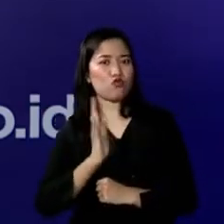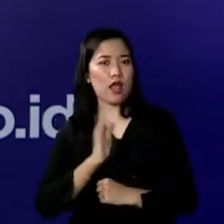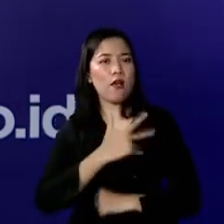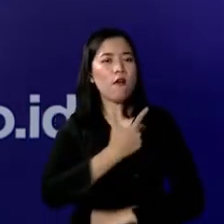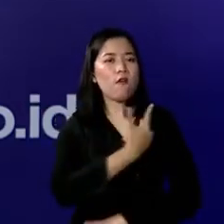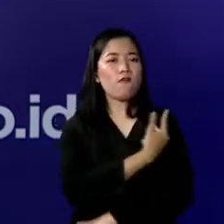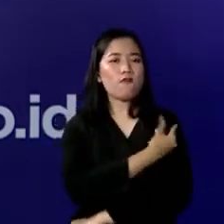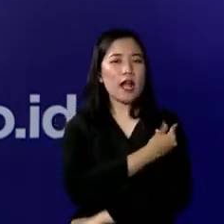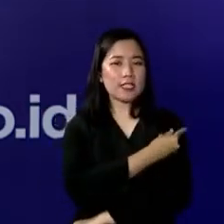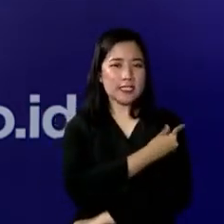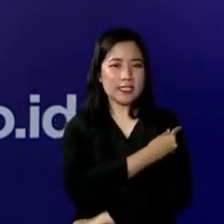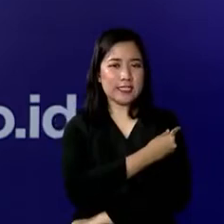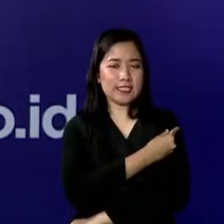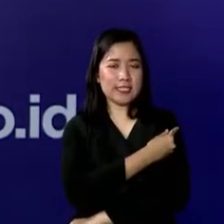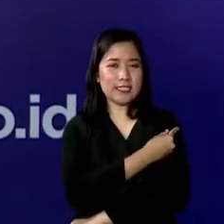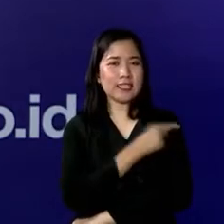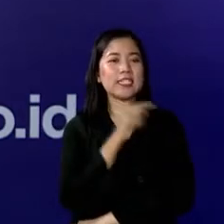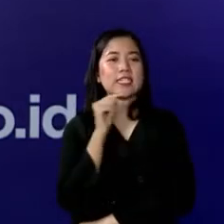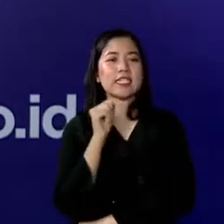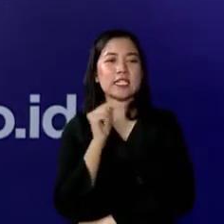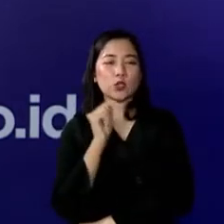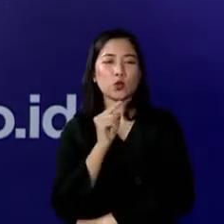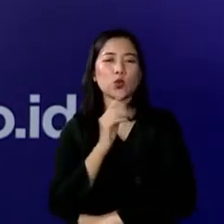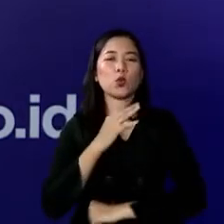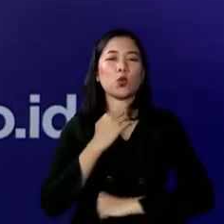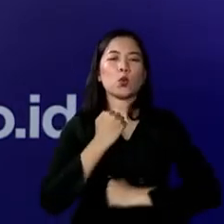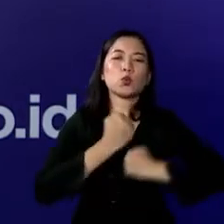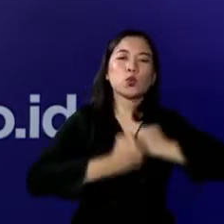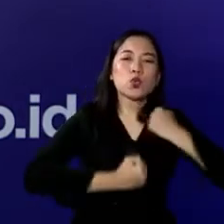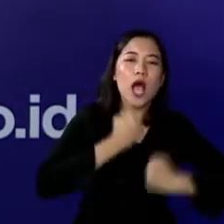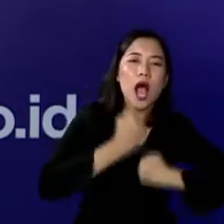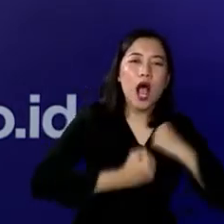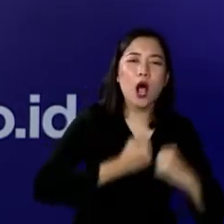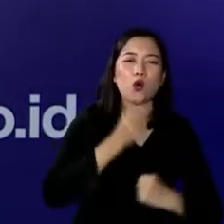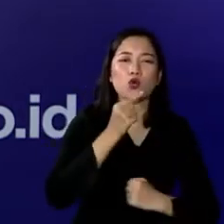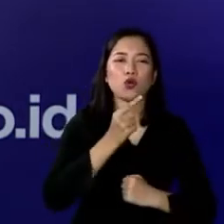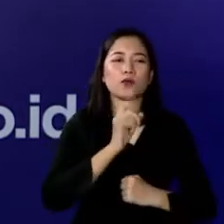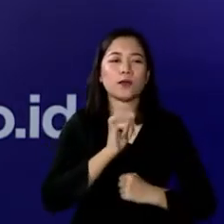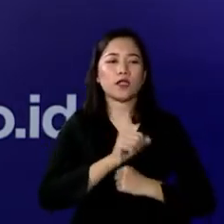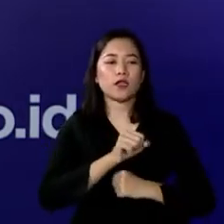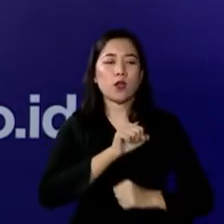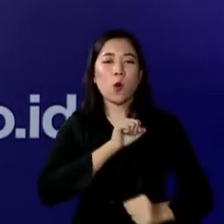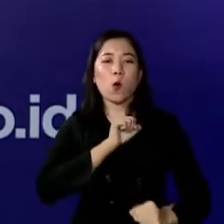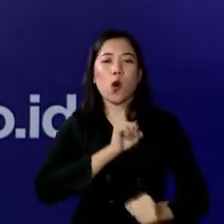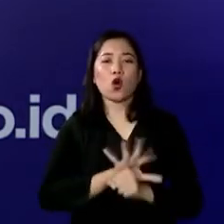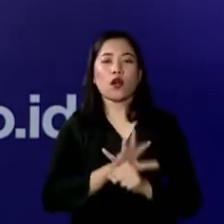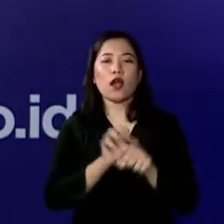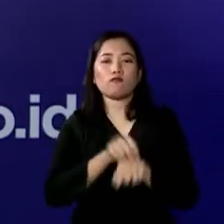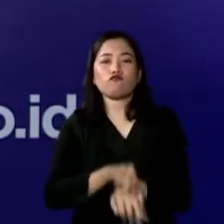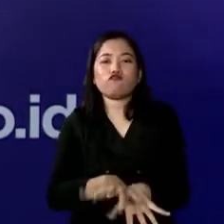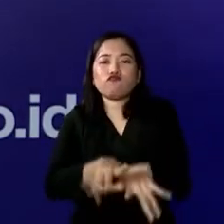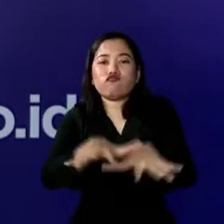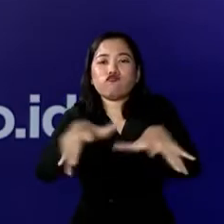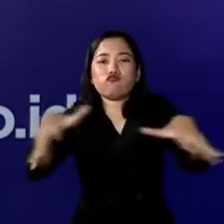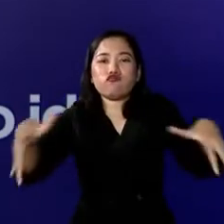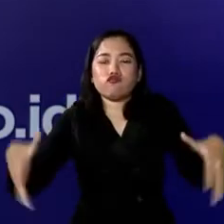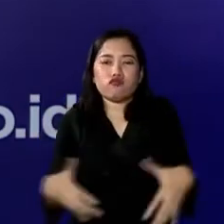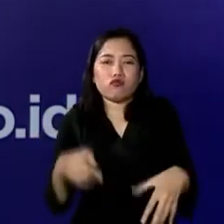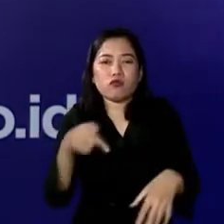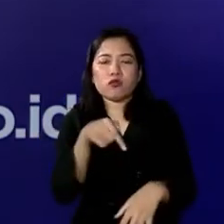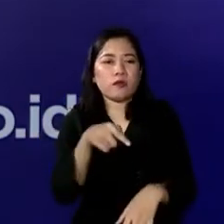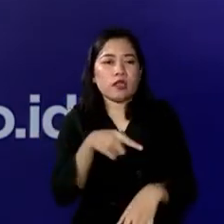vaksinasi ini adalah upaya untuk mencegah kecepatan penularan daripada Penyakit ini ke